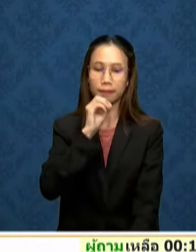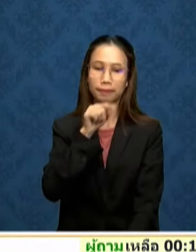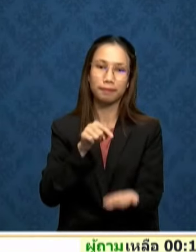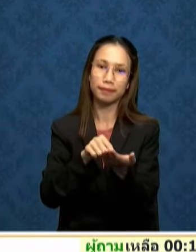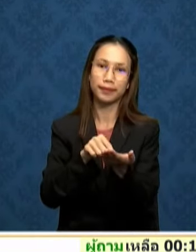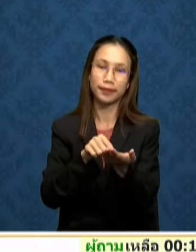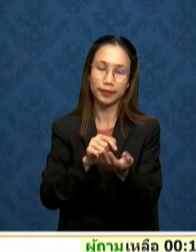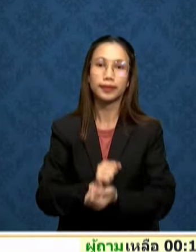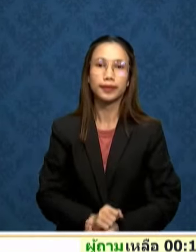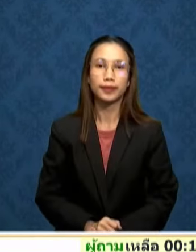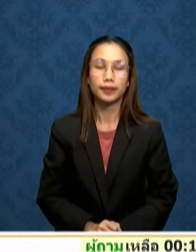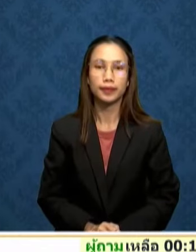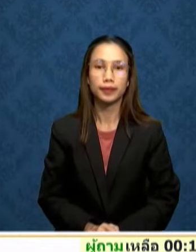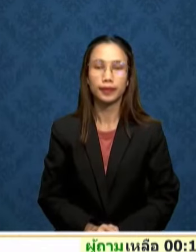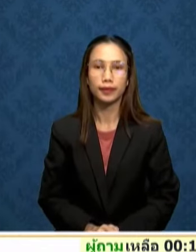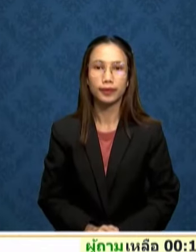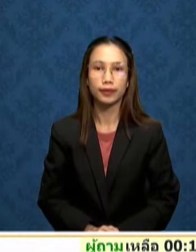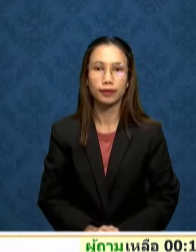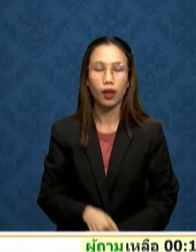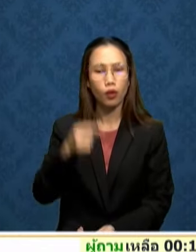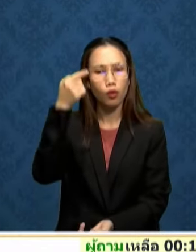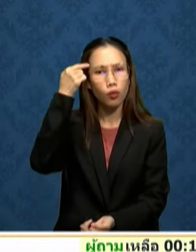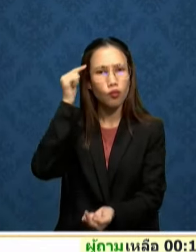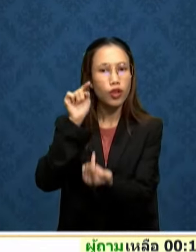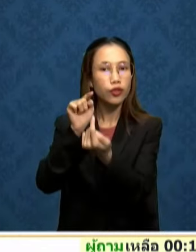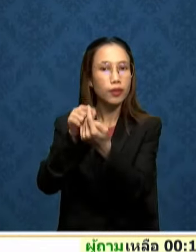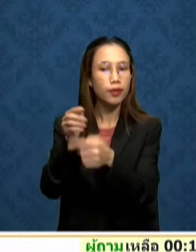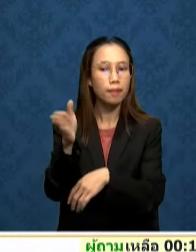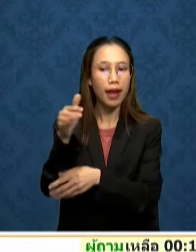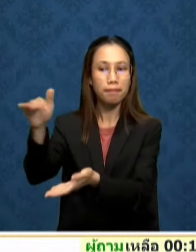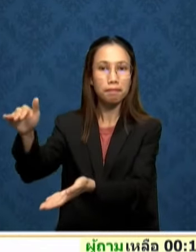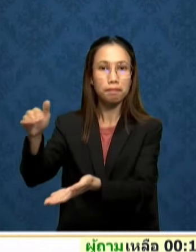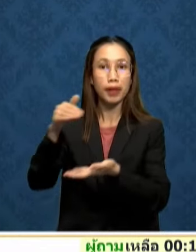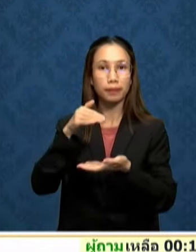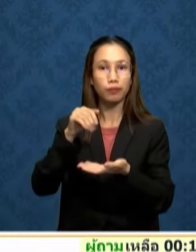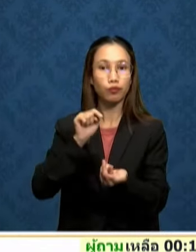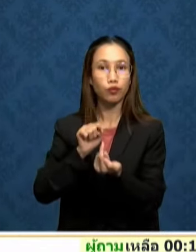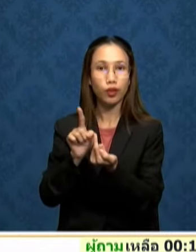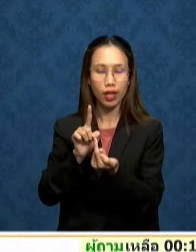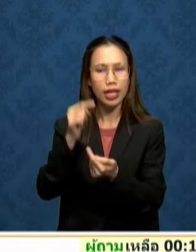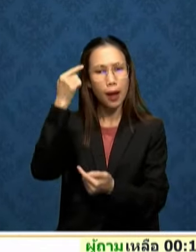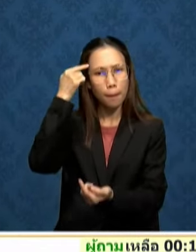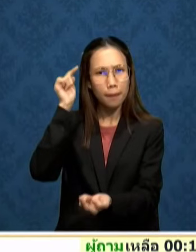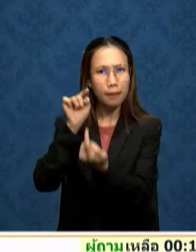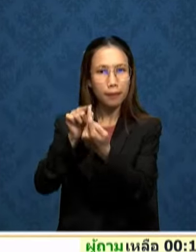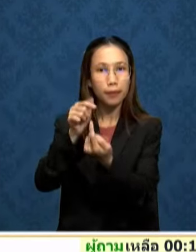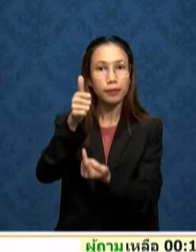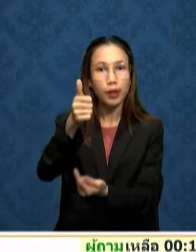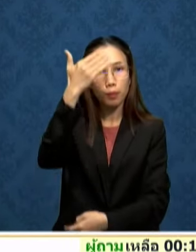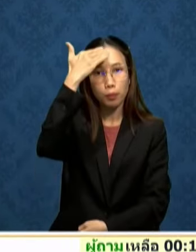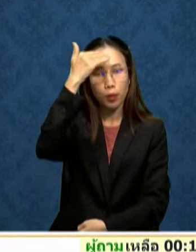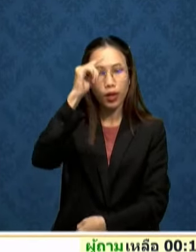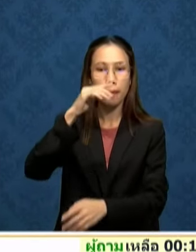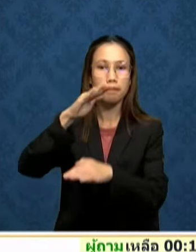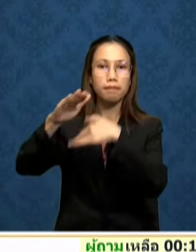ได้นะครับวัตถุประสงค์ของการนำเข้าครับผมเชื่อว่าเป็นวัตถุประสงค์ที่ดีนะครับในการที่จะนำเข้ามาเพื่อพัฒ